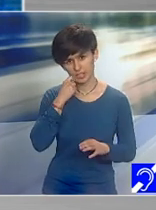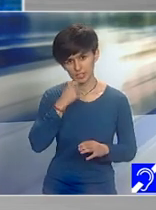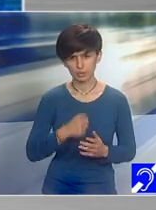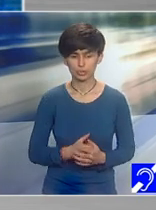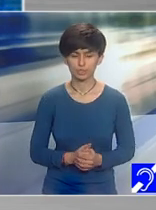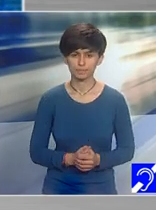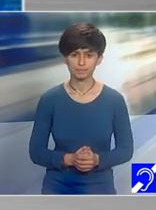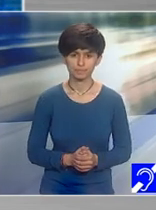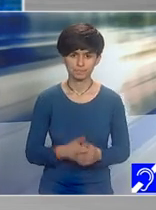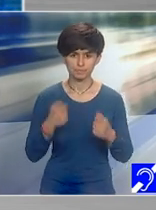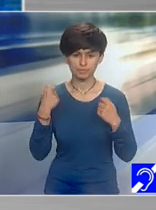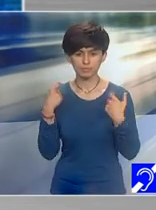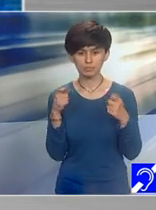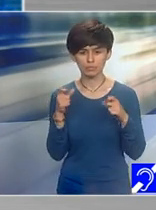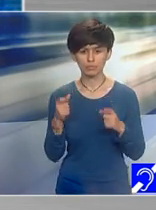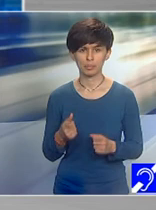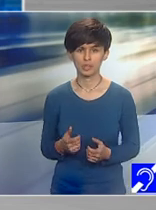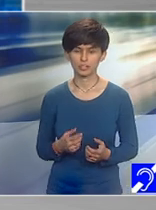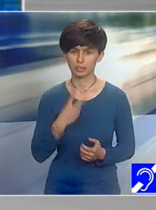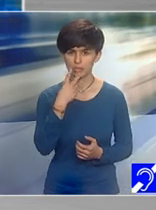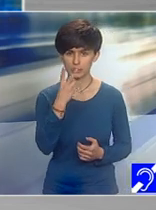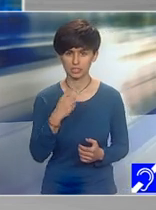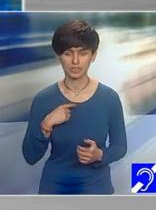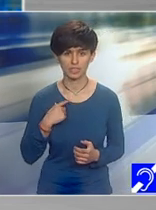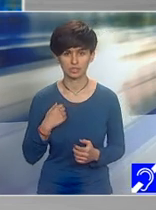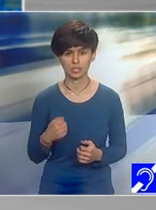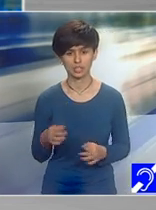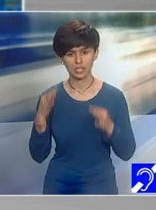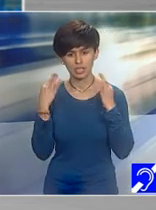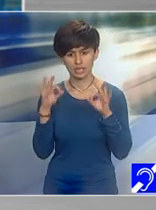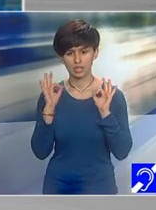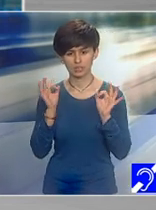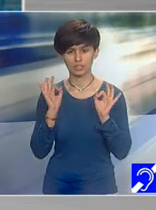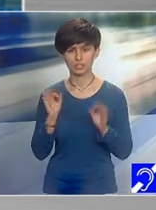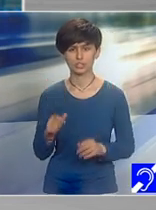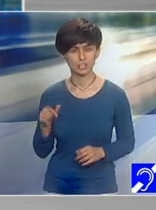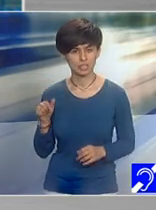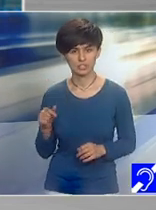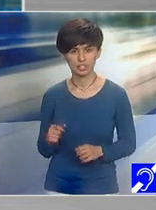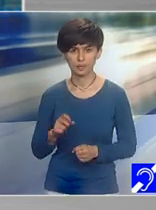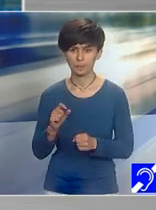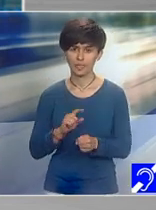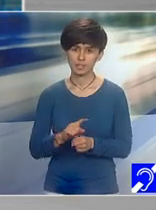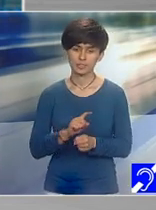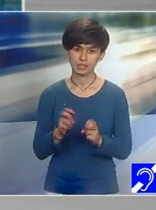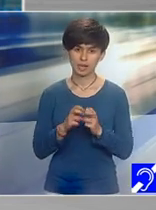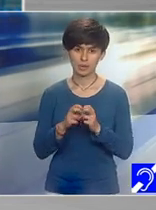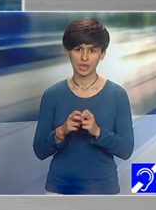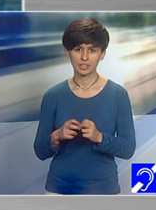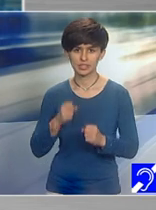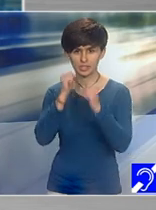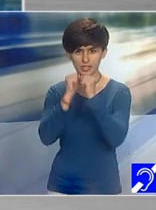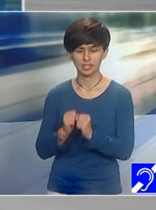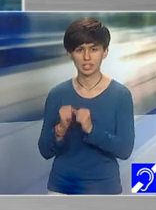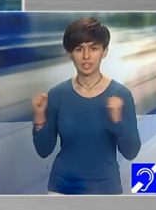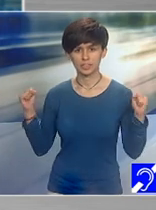în parcuri, după cum bine se vede, sunt foarte folosite acele aparate de fitness în aer liber de către persoane de